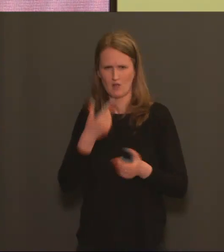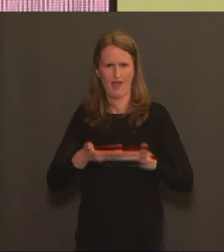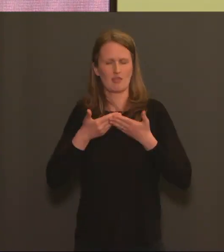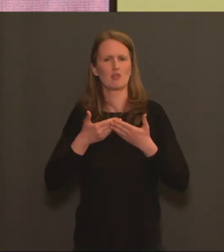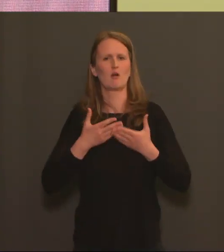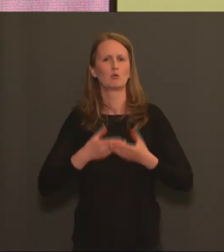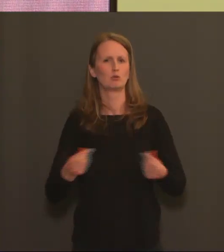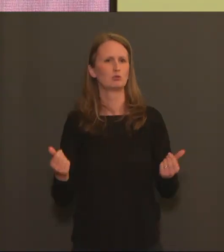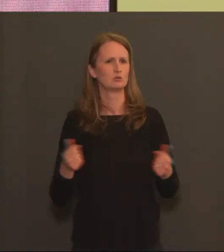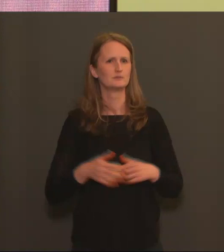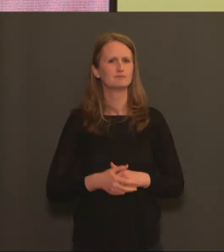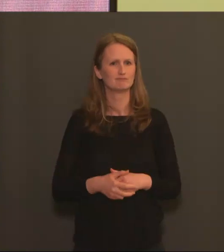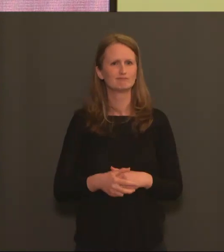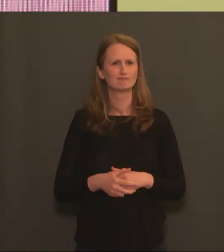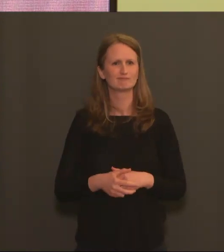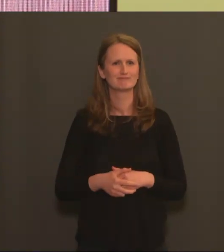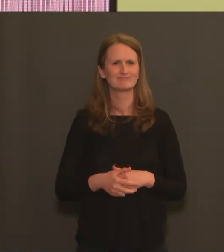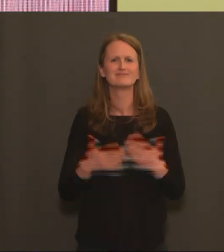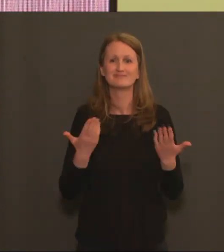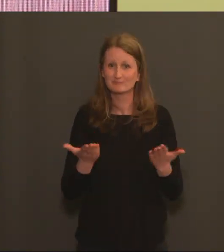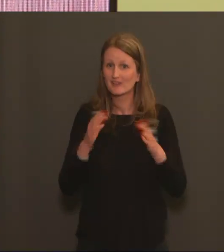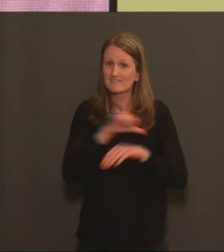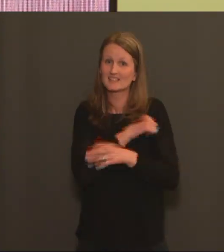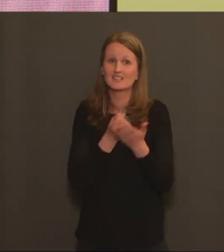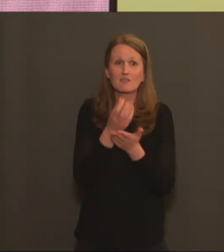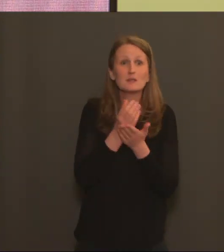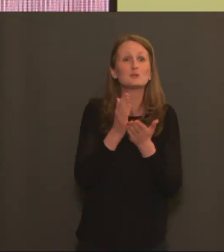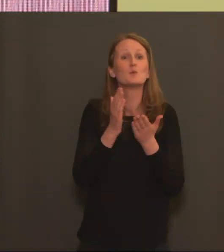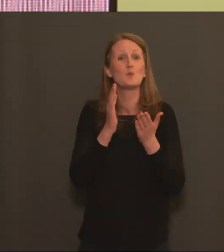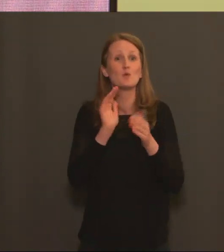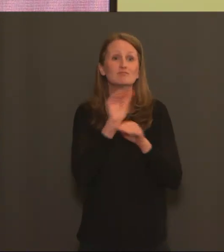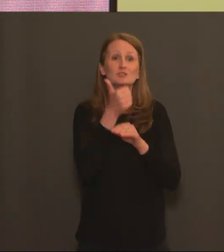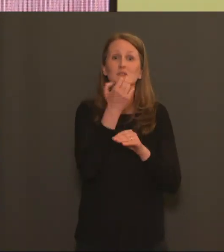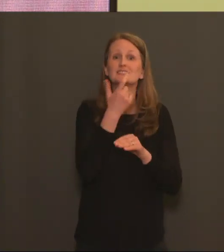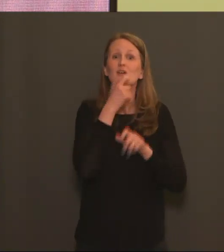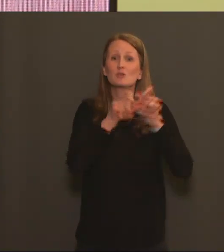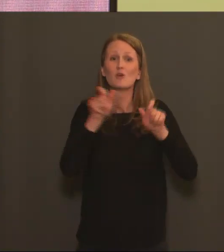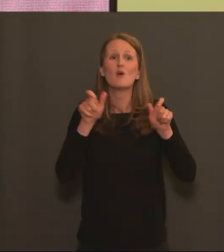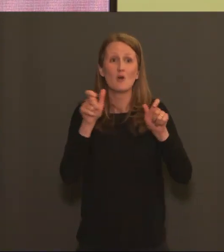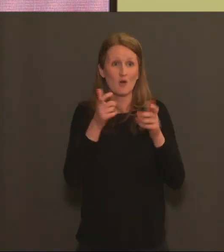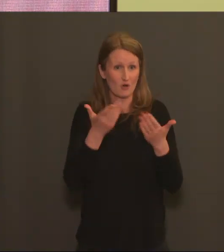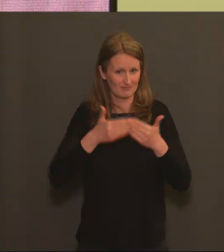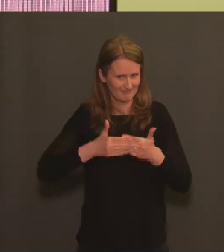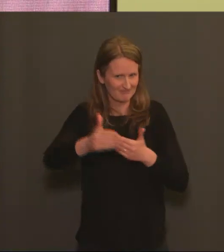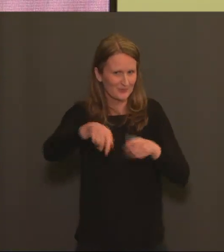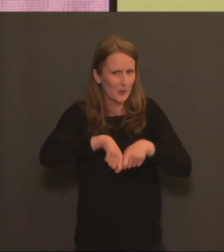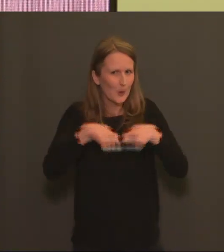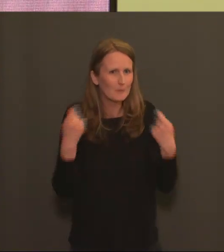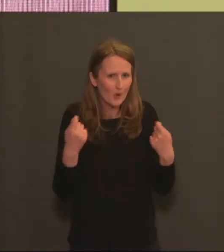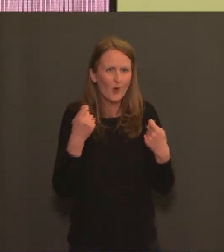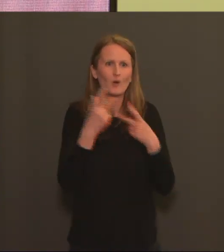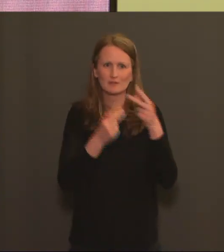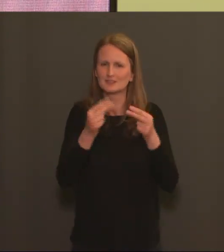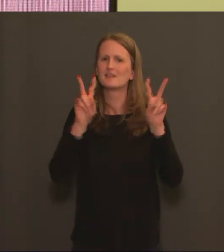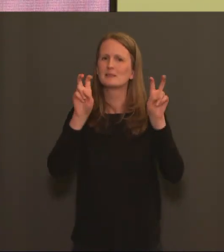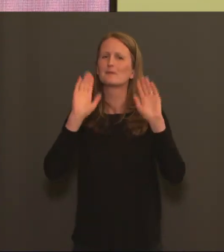entre autres la vaccination des personnes de plus de 65 ans qui est en train de commencer dans notre pays, quelques mots sur un autre sujet totalement différent, sur le